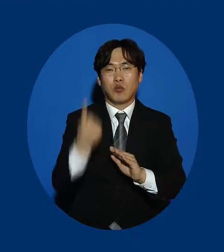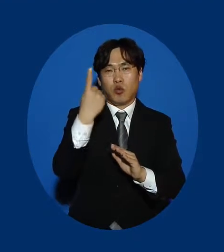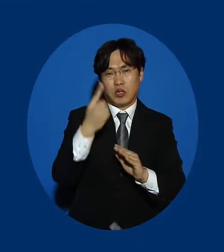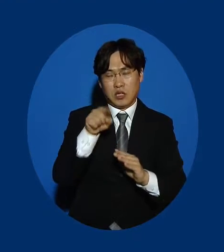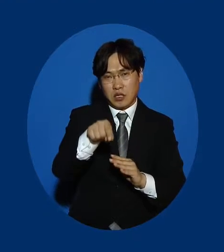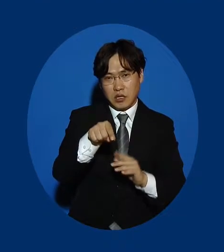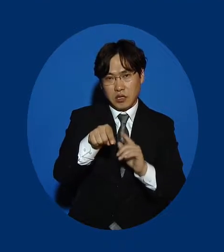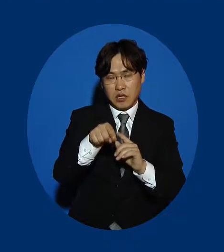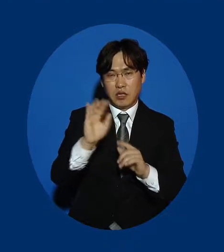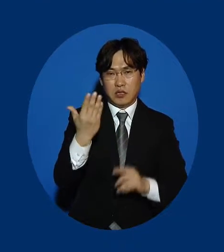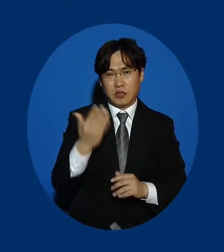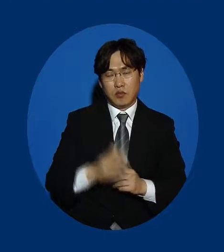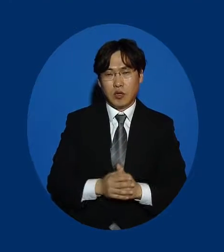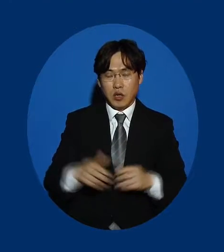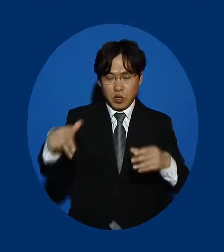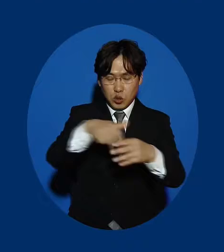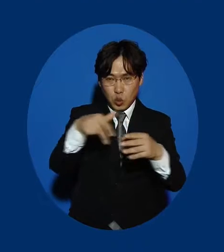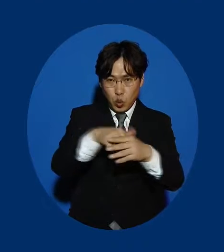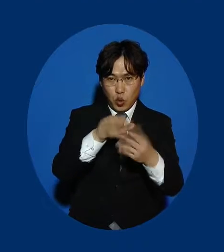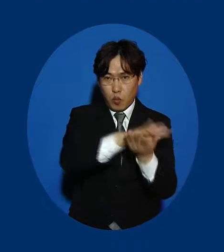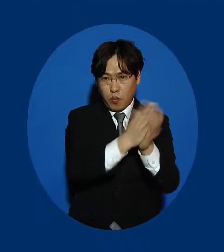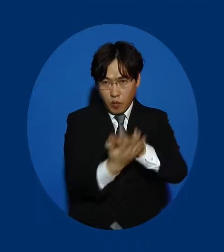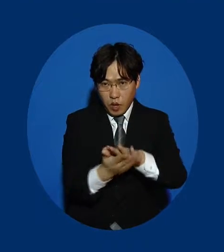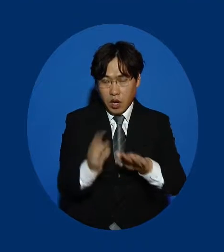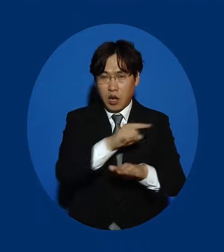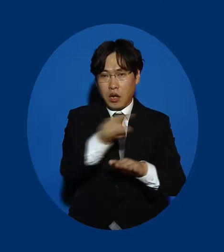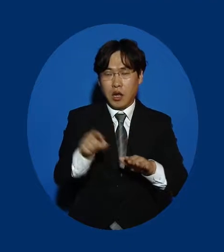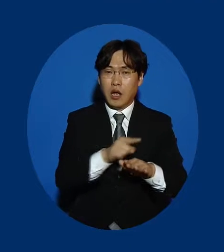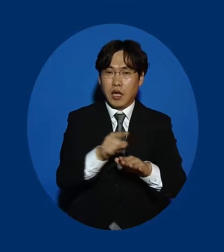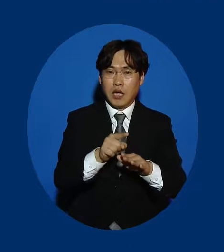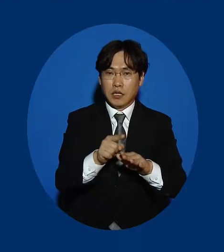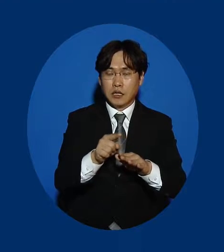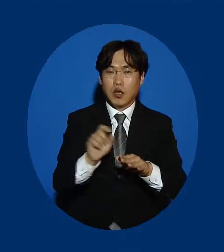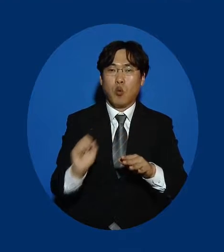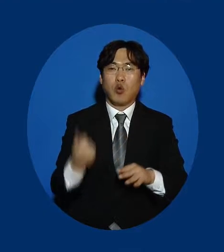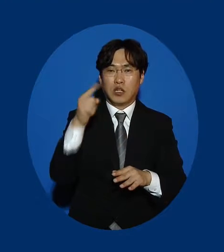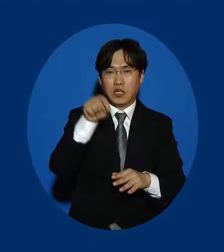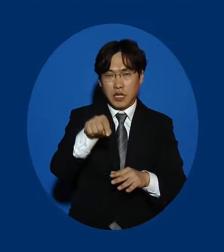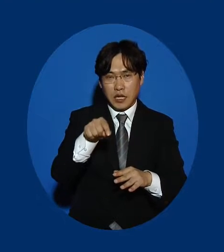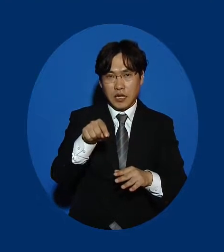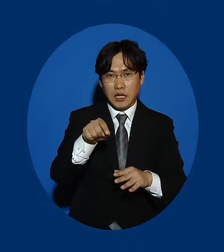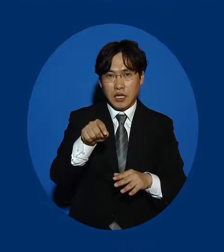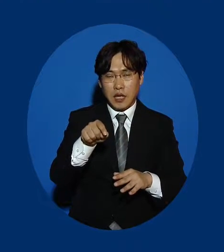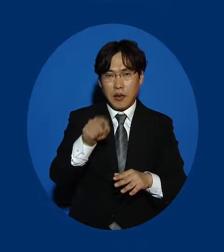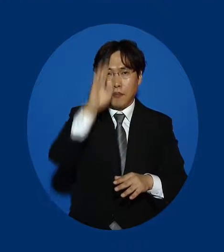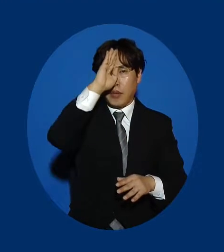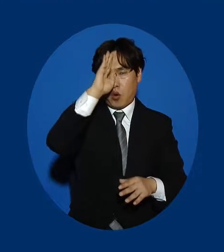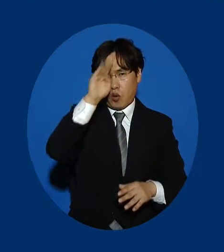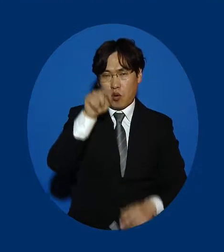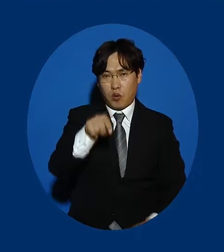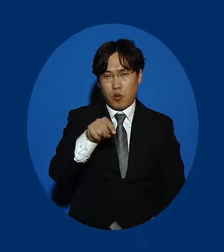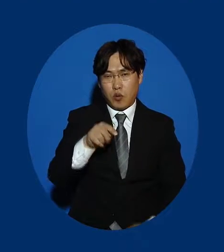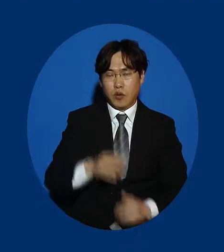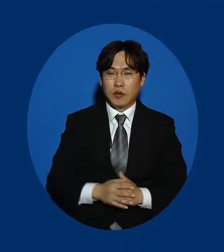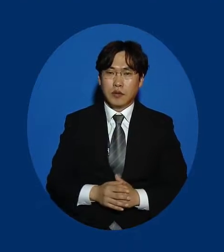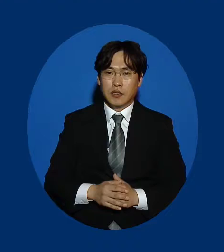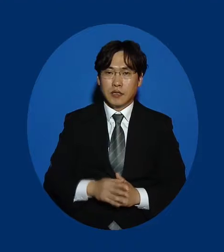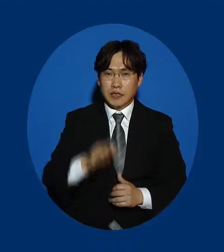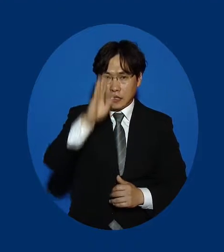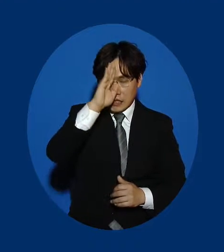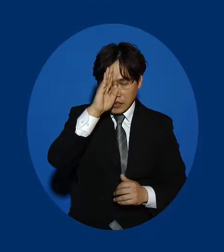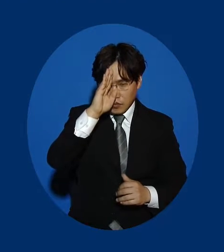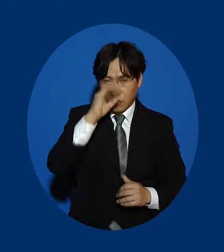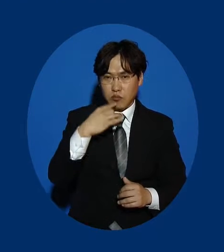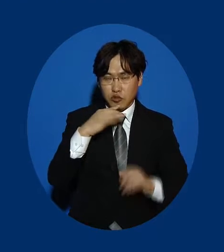확산시키는 역할을 했고 종교개혁의 바람을 일으켰습니다. 굉장히 큰 사회 변혁을 일으킨 단순히 질병을 넘어서서